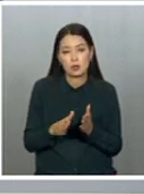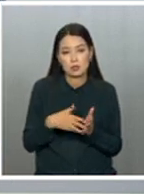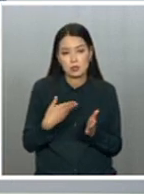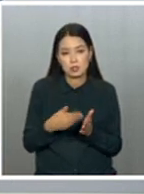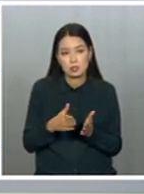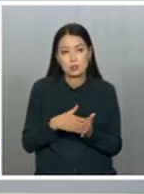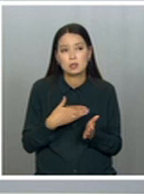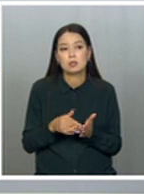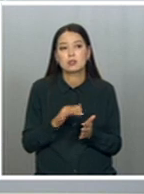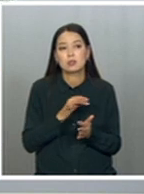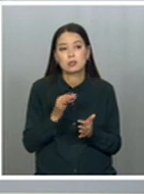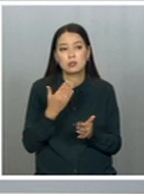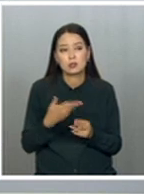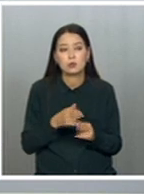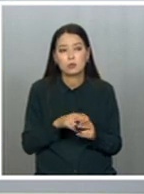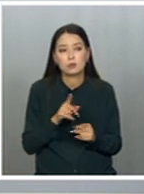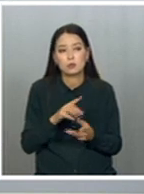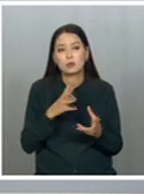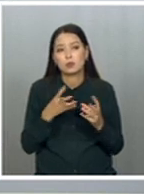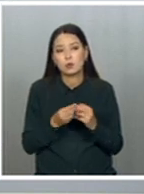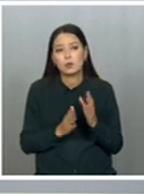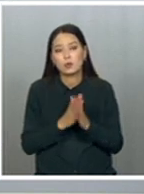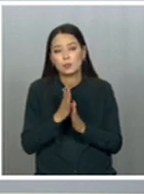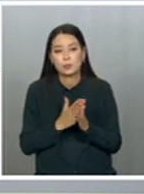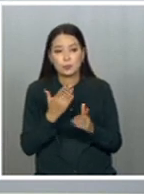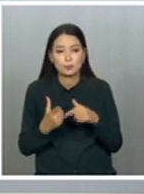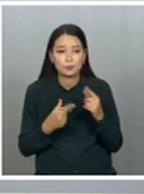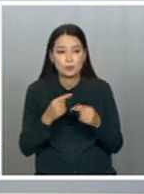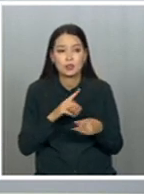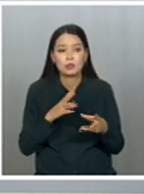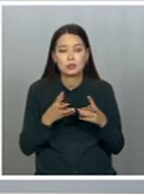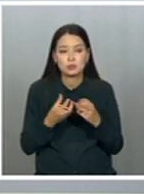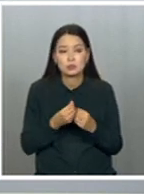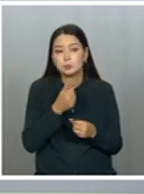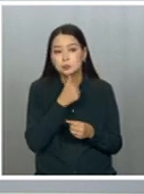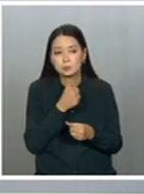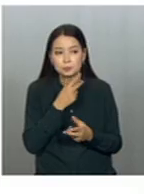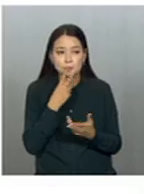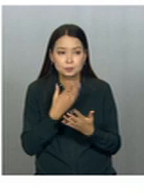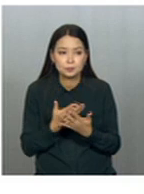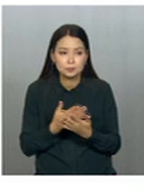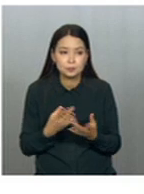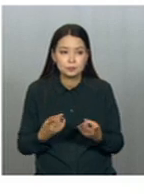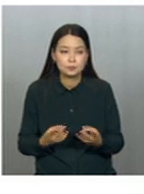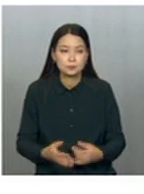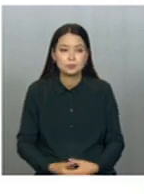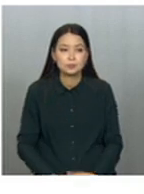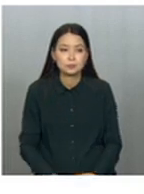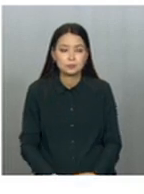құрал жабдықтарды пайдалана отырып, өсімдіктерде транспирация үдерісі жүретіндігін дәлелдеңіз.